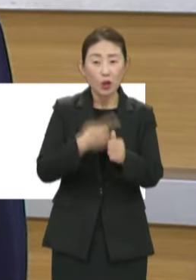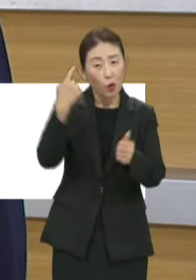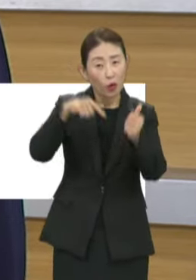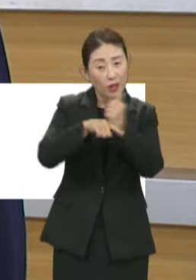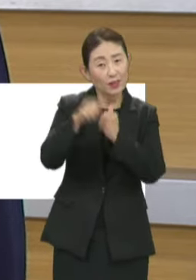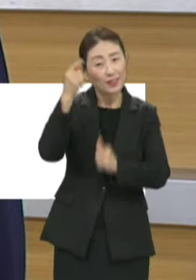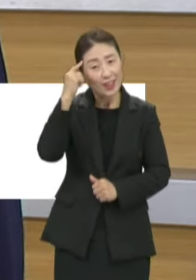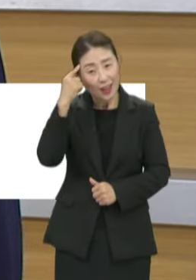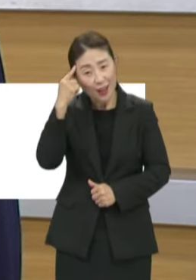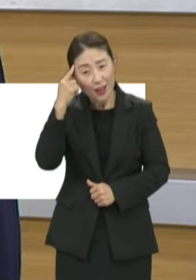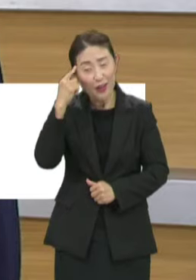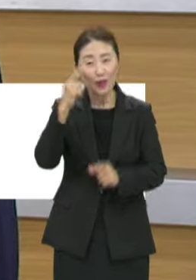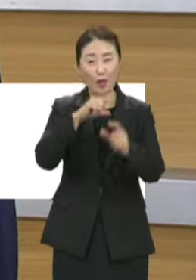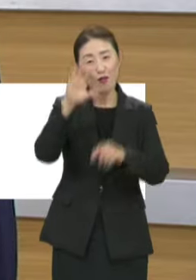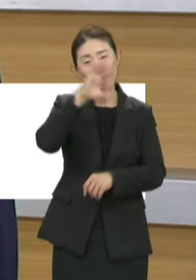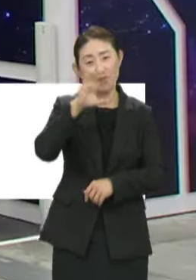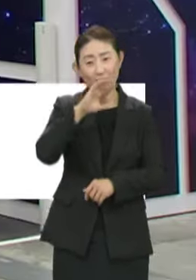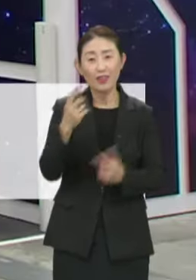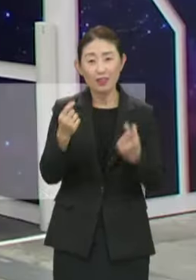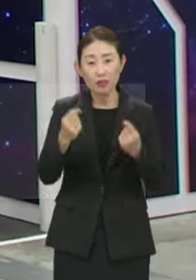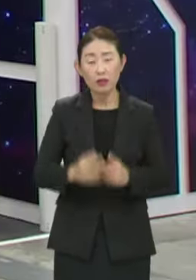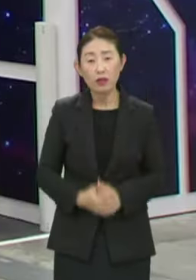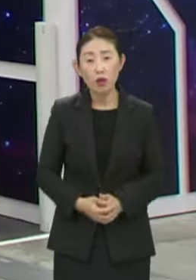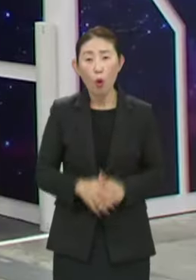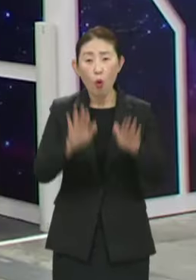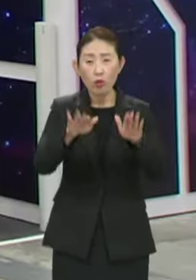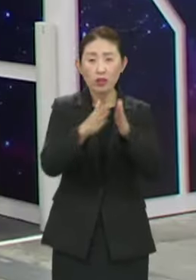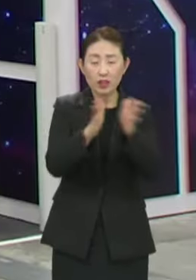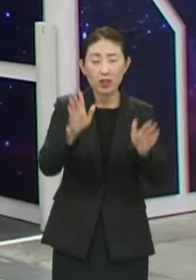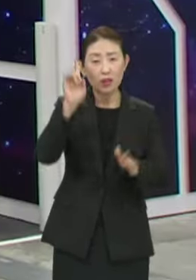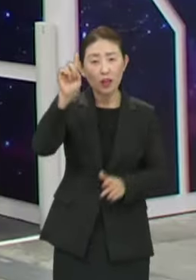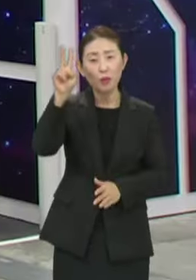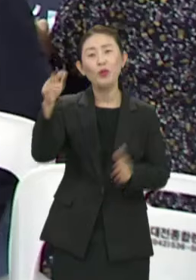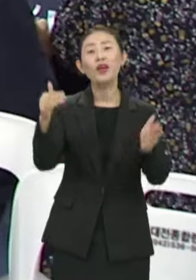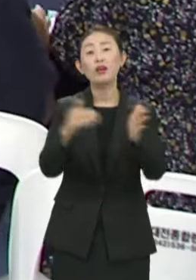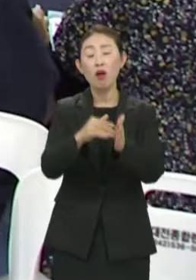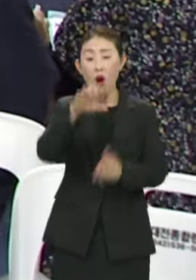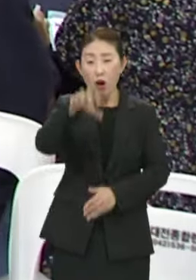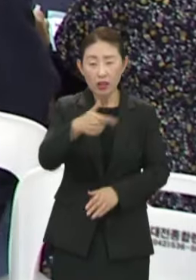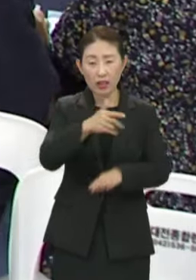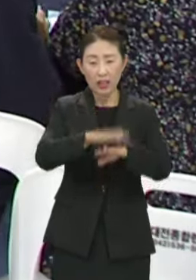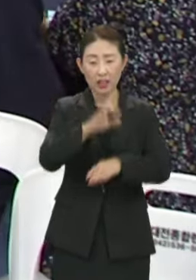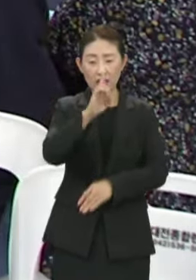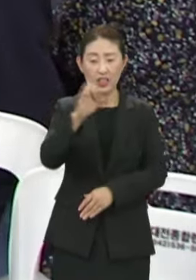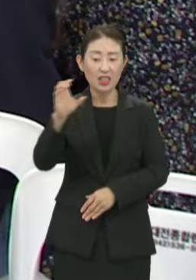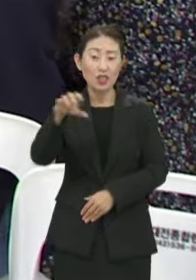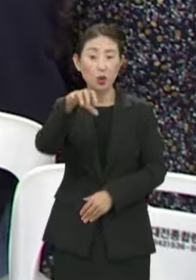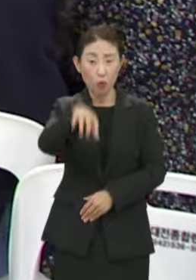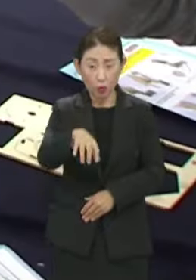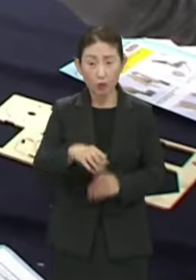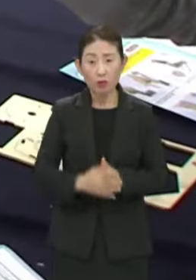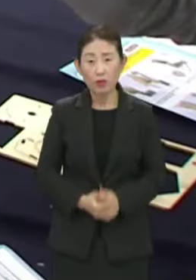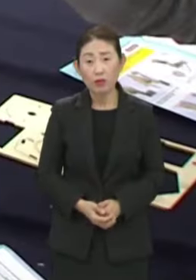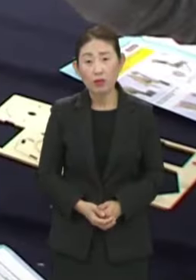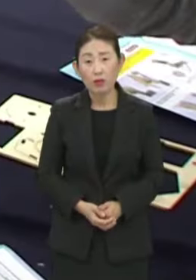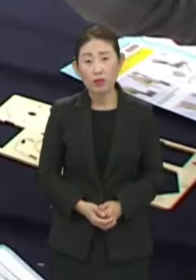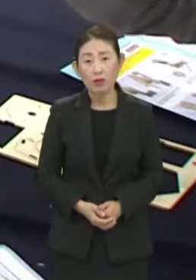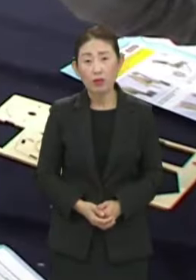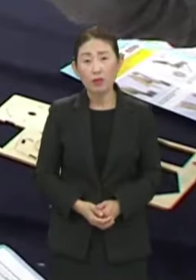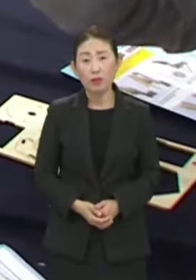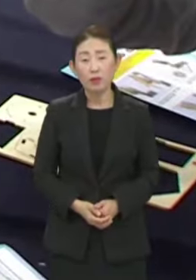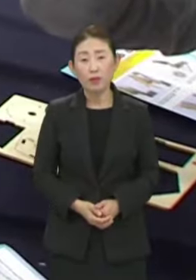과학적 사고하는 것을 더 훈련할 수 있게 되는 것. 오늘부터 주말까지 대전 컨벤션 센터 일대에서 열리는 2024 대전